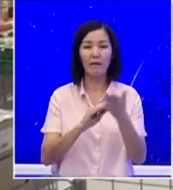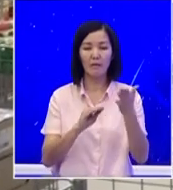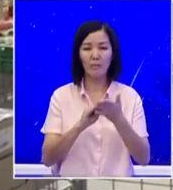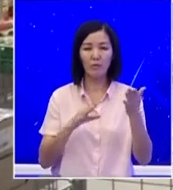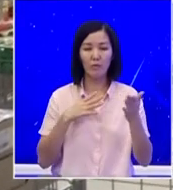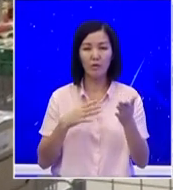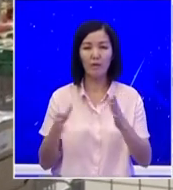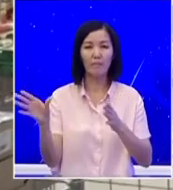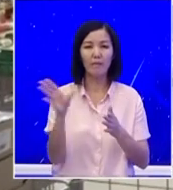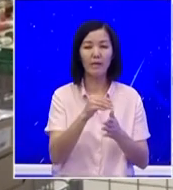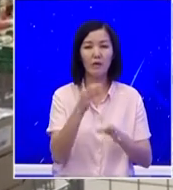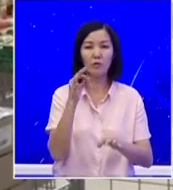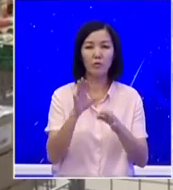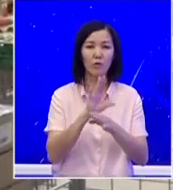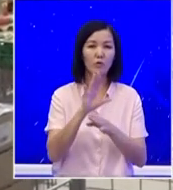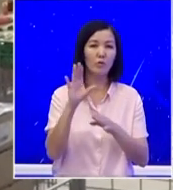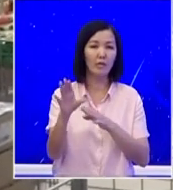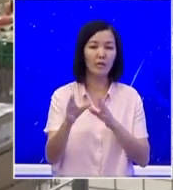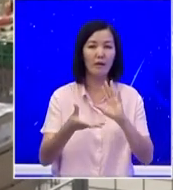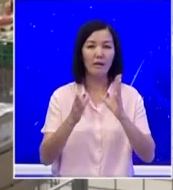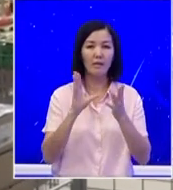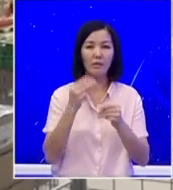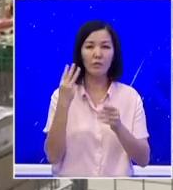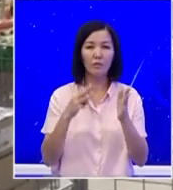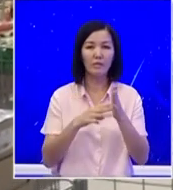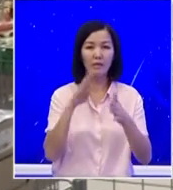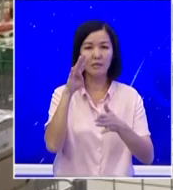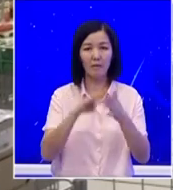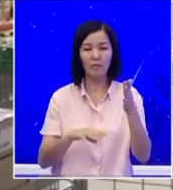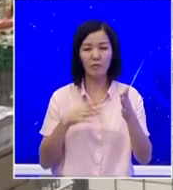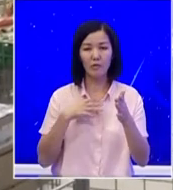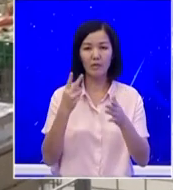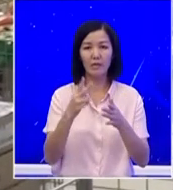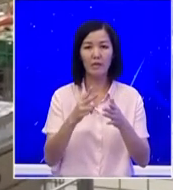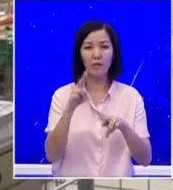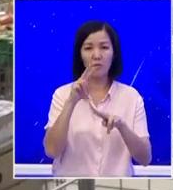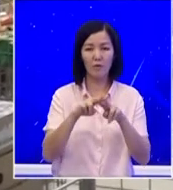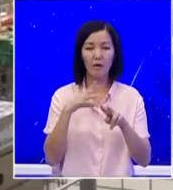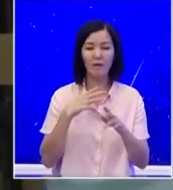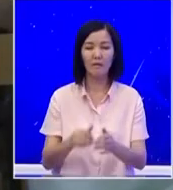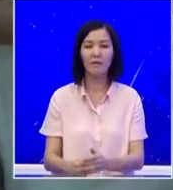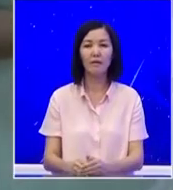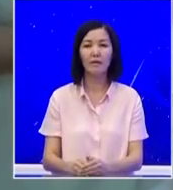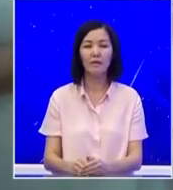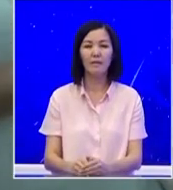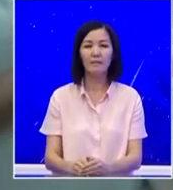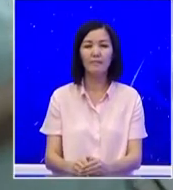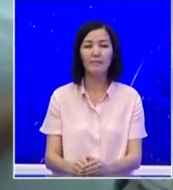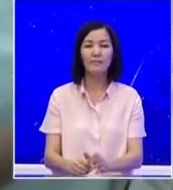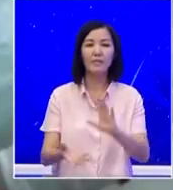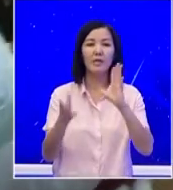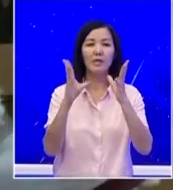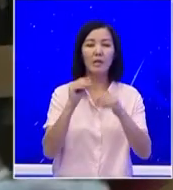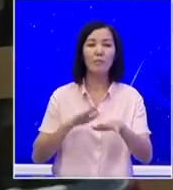толтырылды. Барлығы сотқа жолданды. Нәтижесінде 38-іне айыппұл салынып, екеуі қамаққа алынды. Жалпы